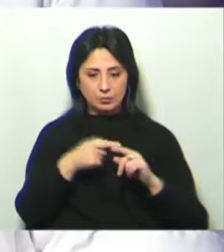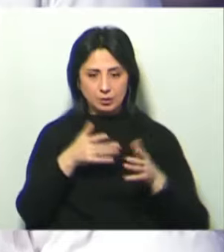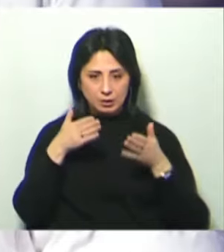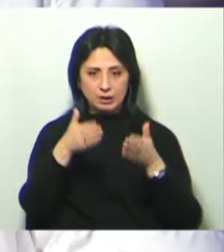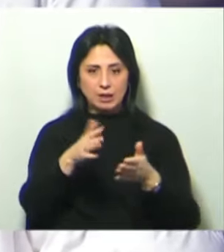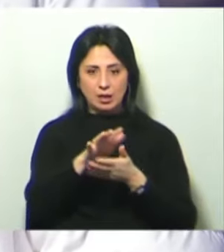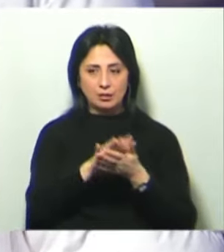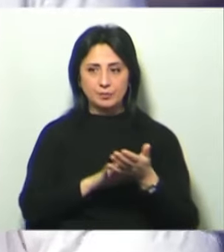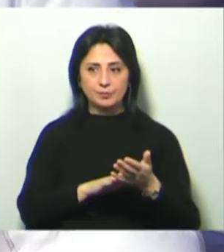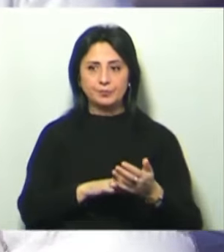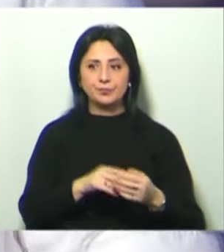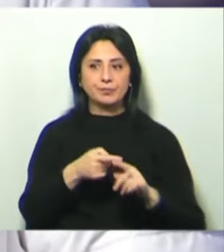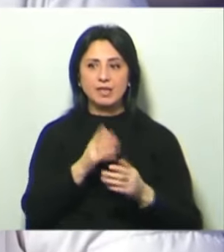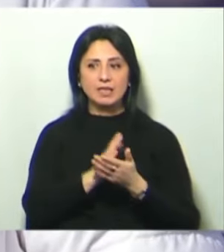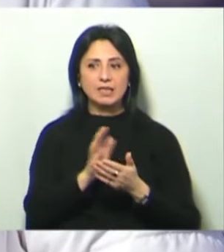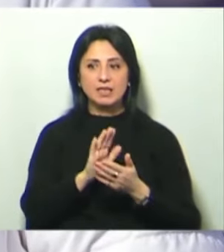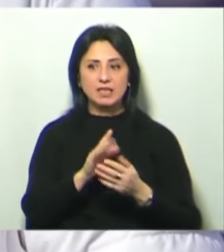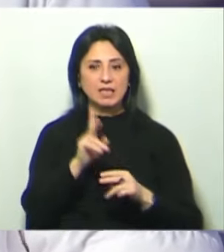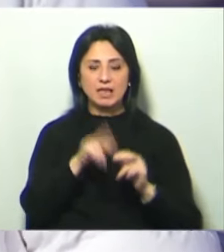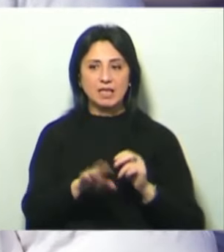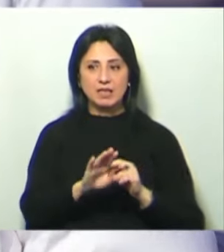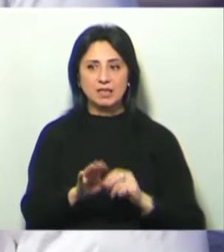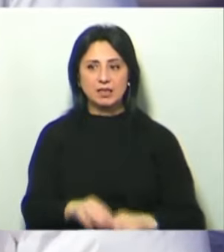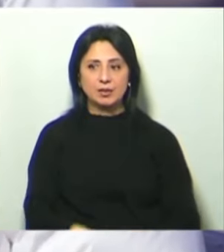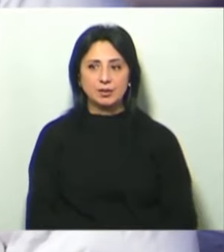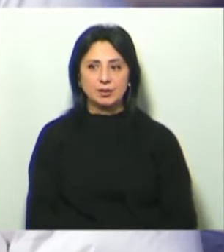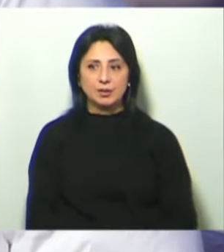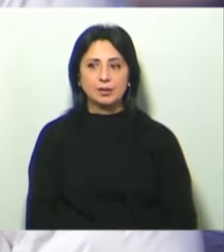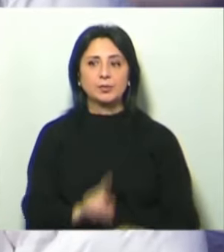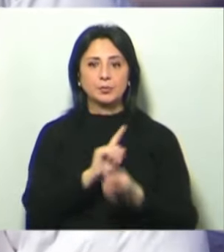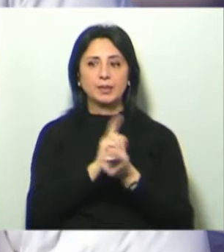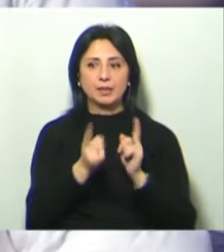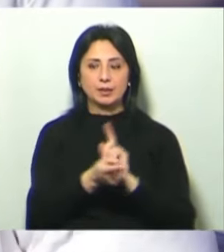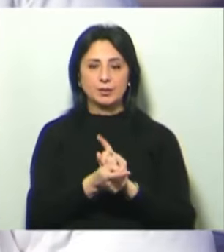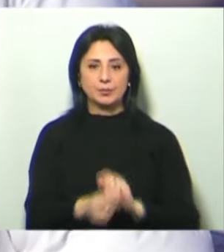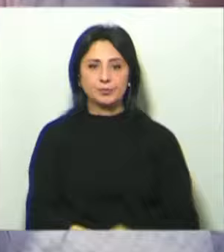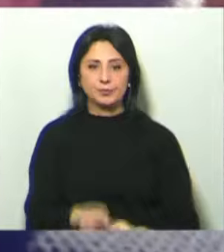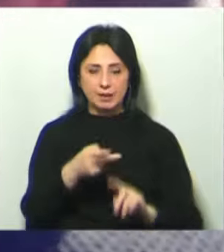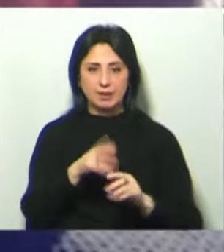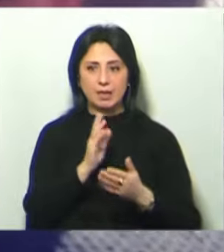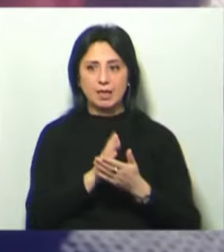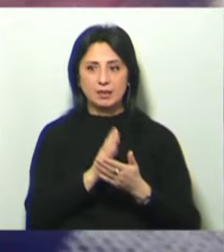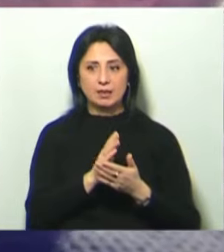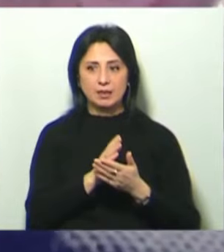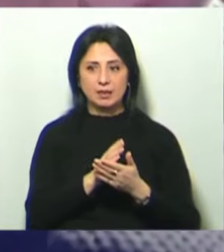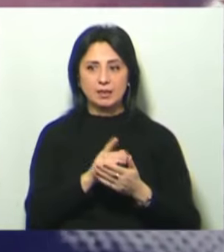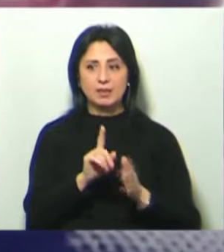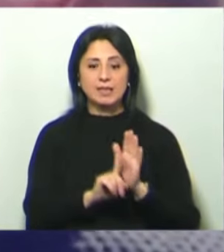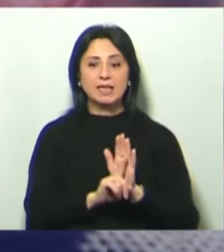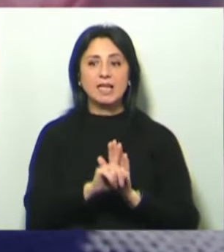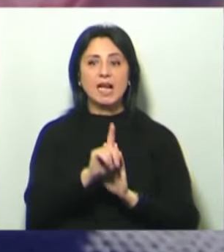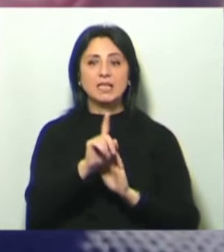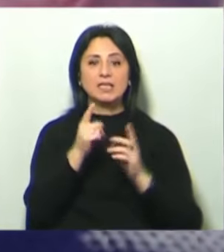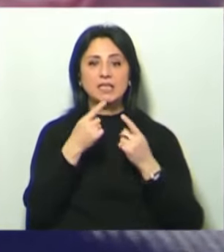რომ ეს არ არის დასასრული. პირიქით, ეს არის